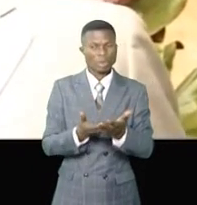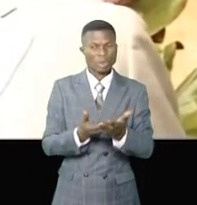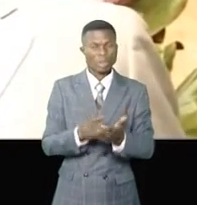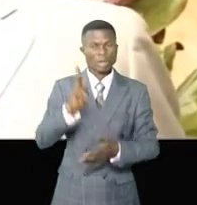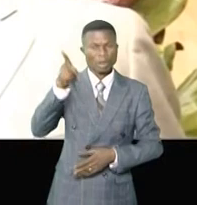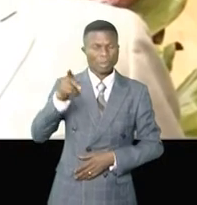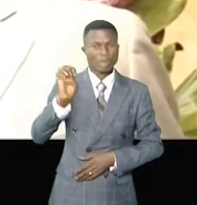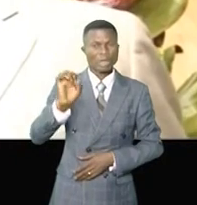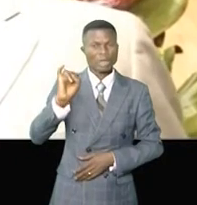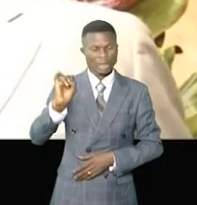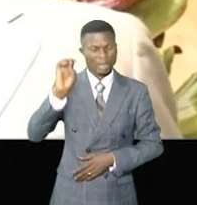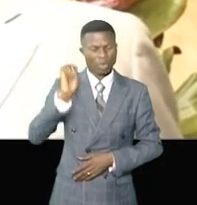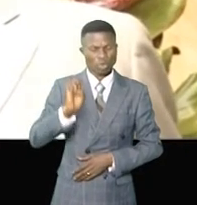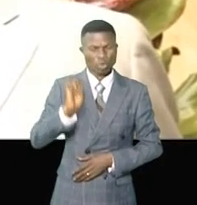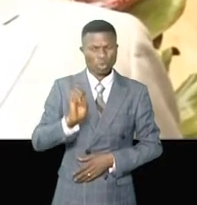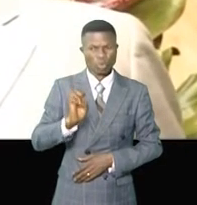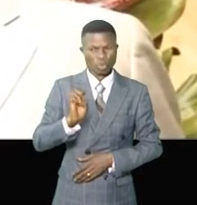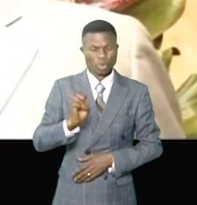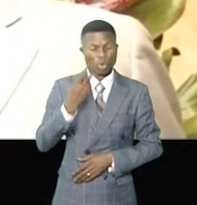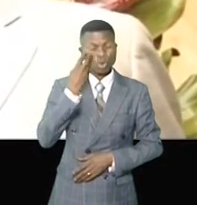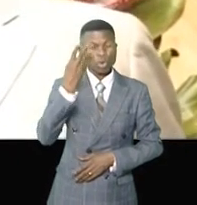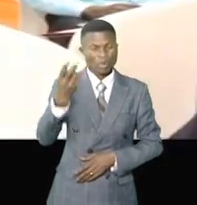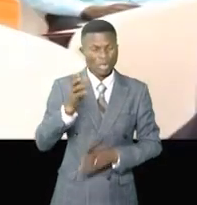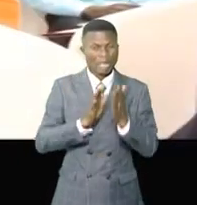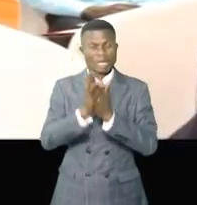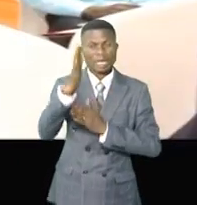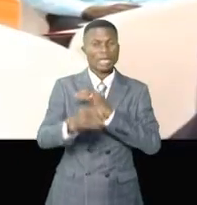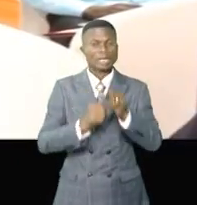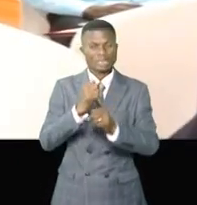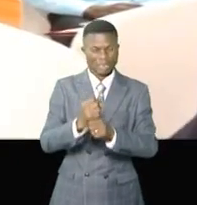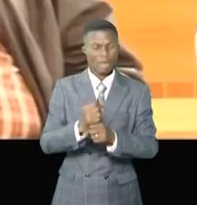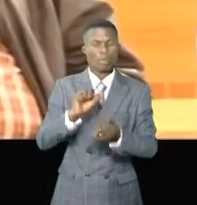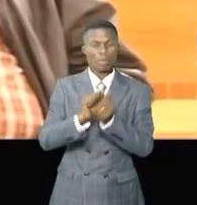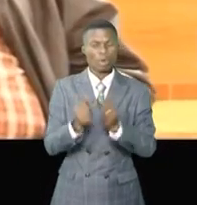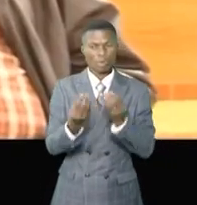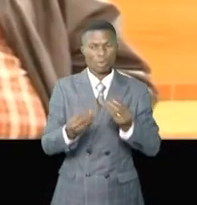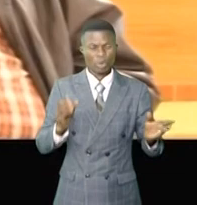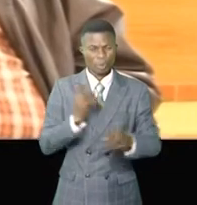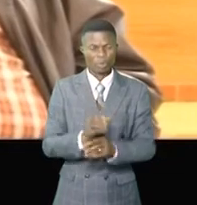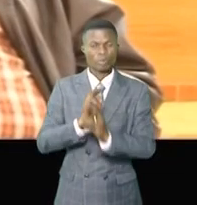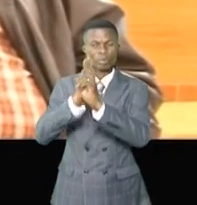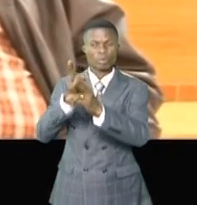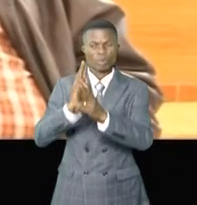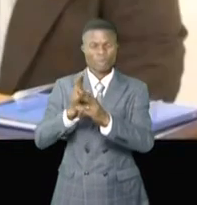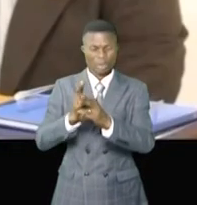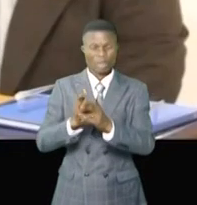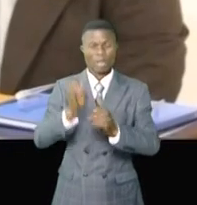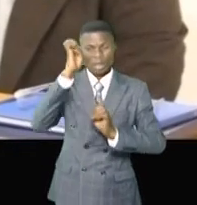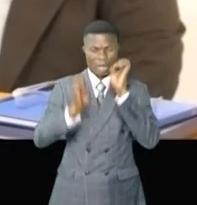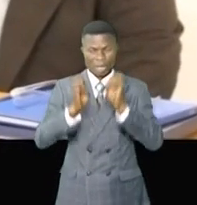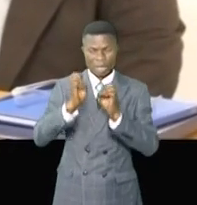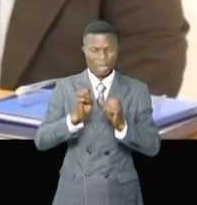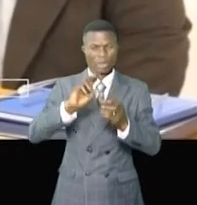PIR doit avoir un horizon d'au moins 15 ans. Après la validation de ces rapports, la deuxième phase consistera à